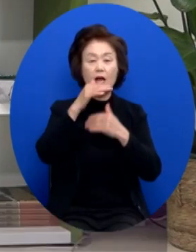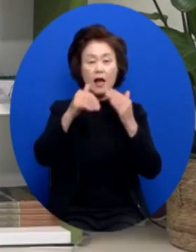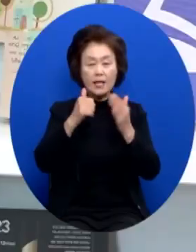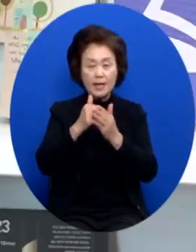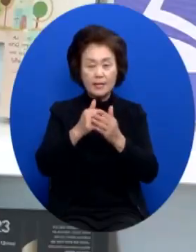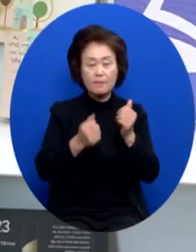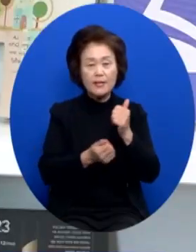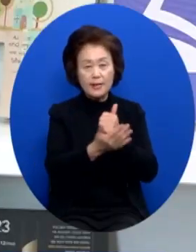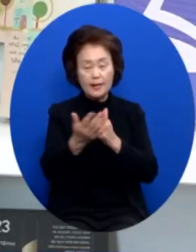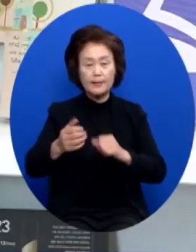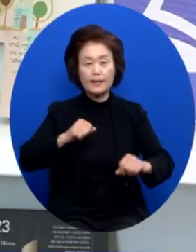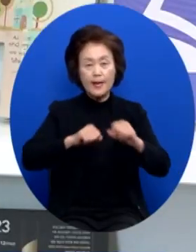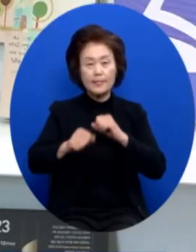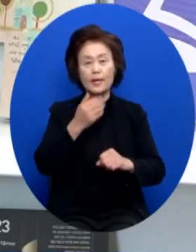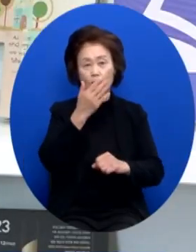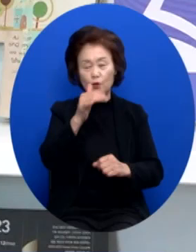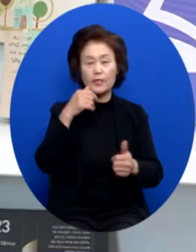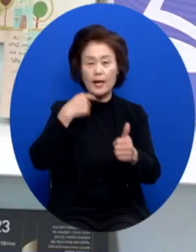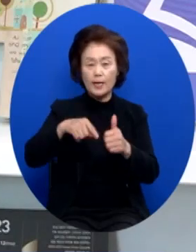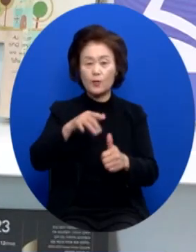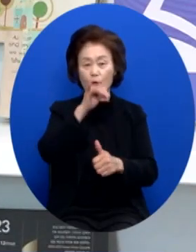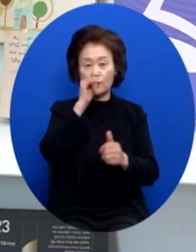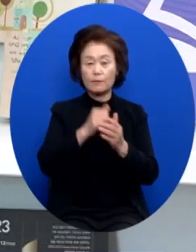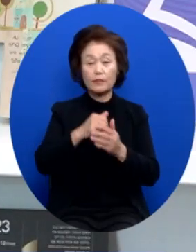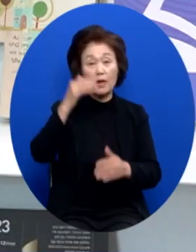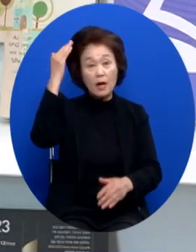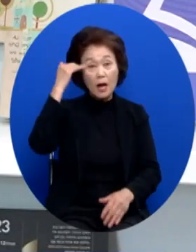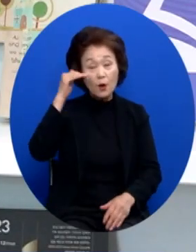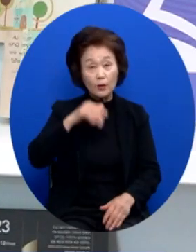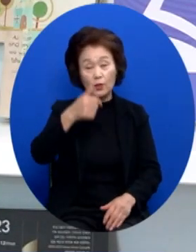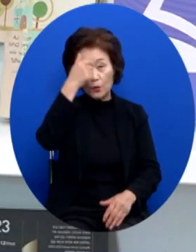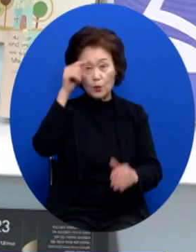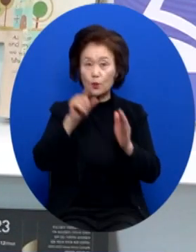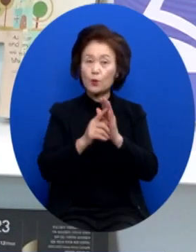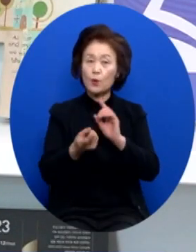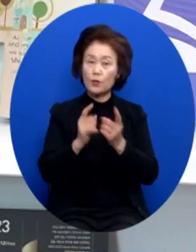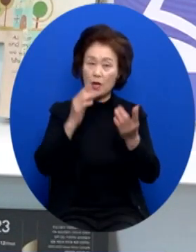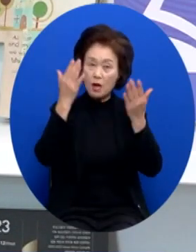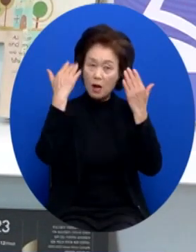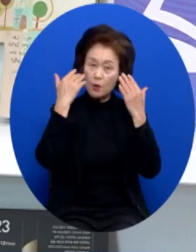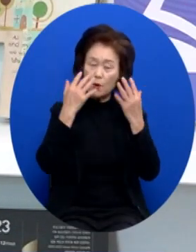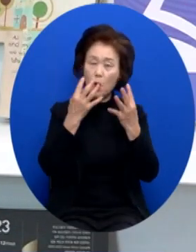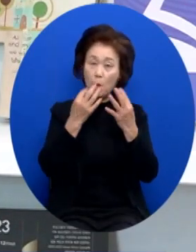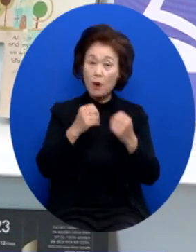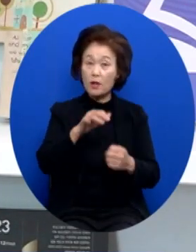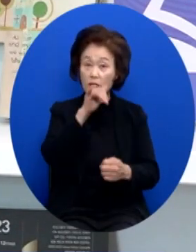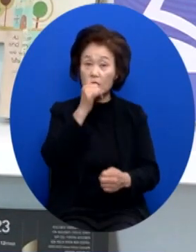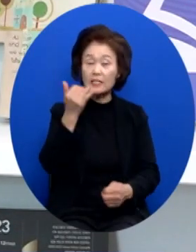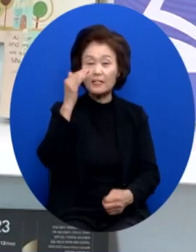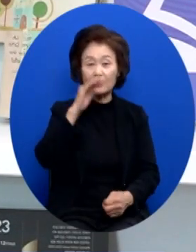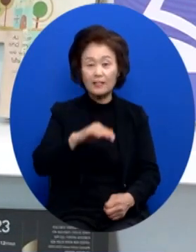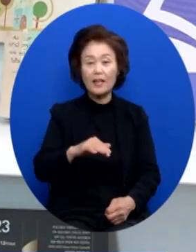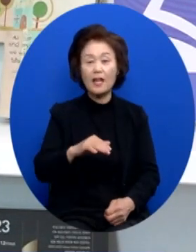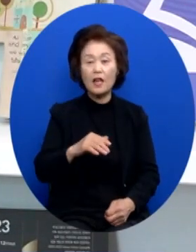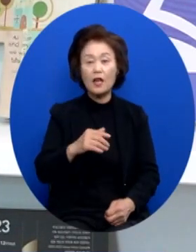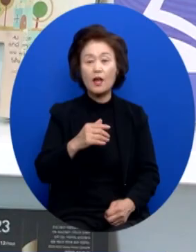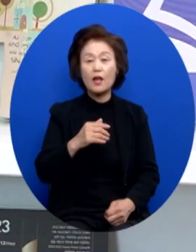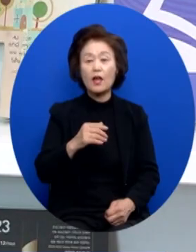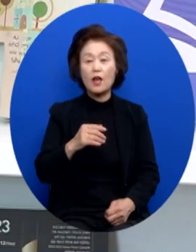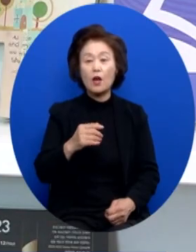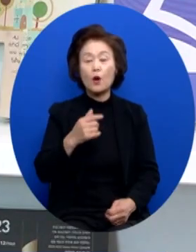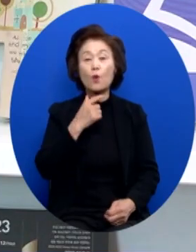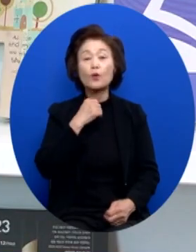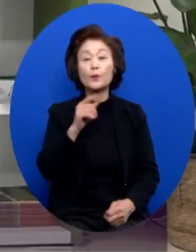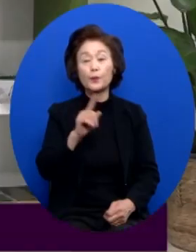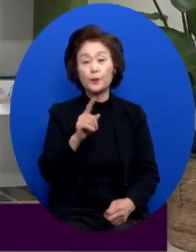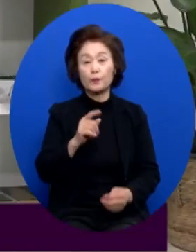Christ. 한국의 기독교 대안학교들이 많습니다. 이 한국의 기독교 대안학교들에 대해서 어떻게 바라보고 계신지